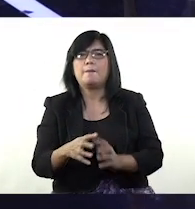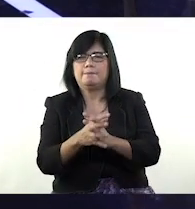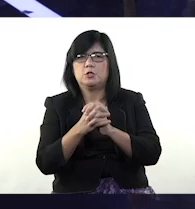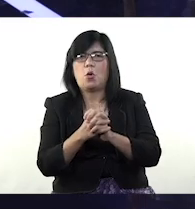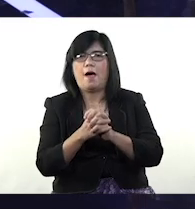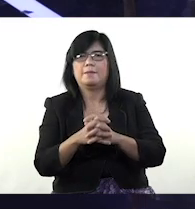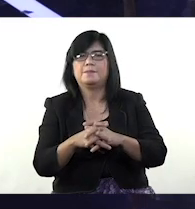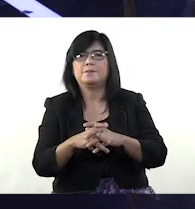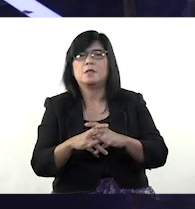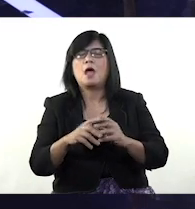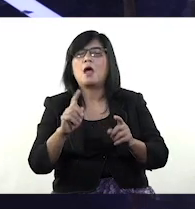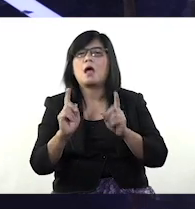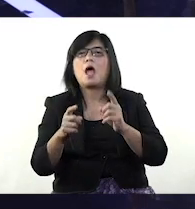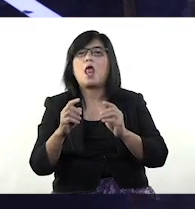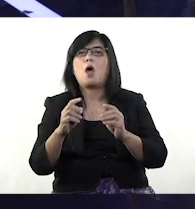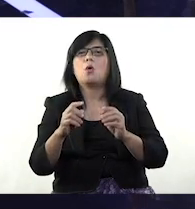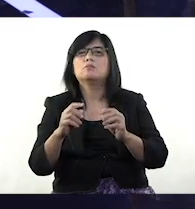Halo Kalo program pemerintah